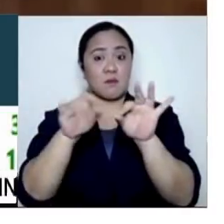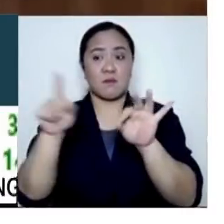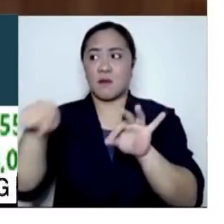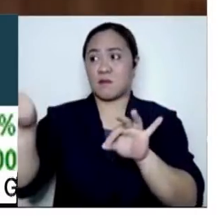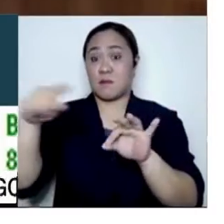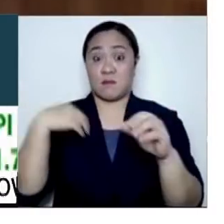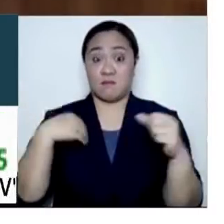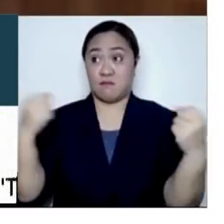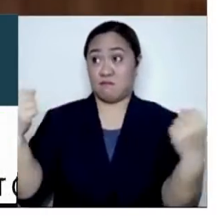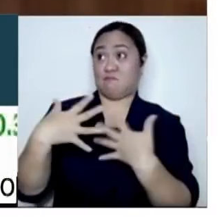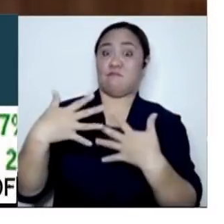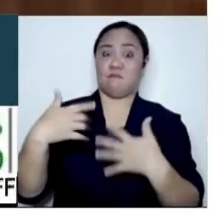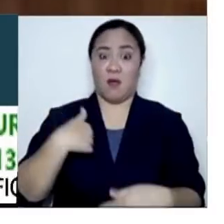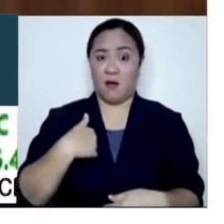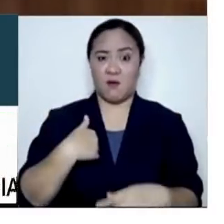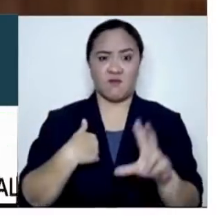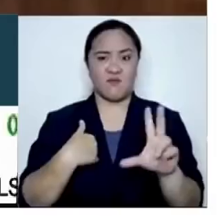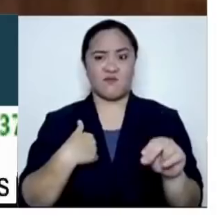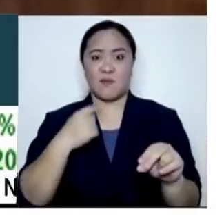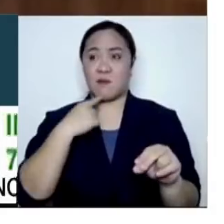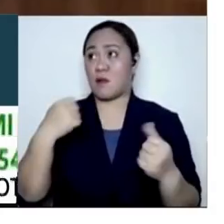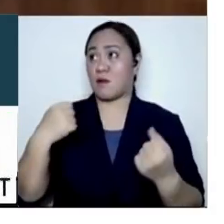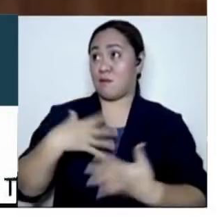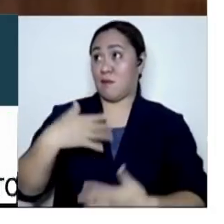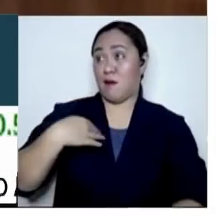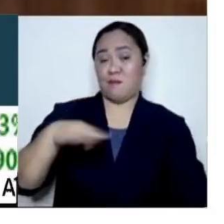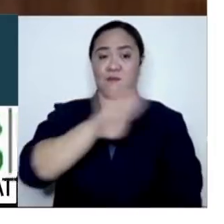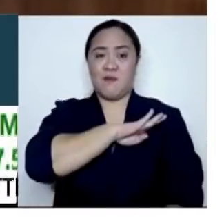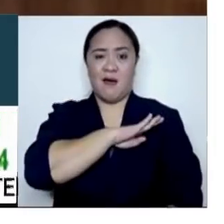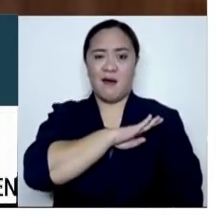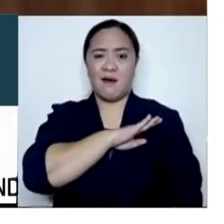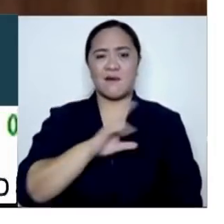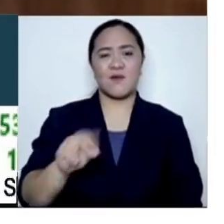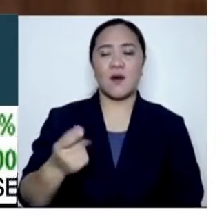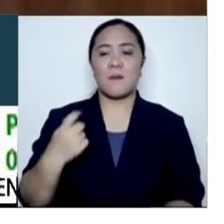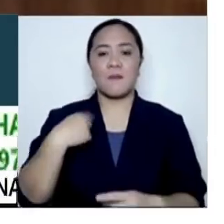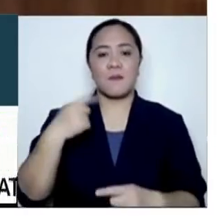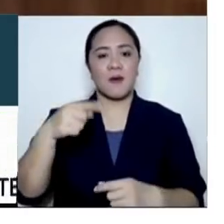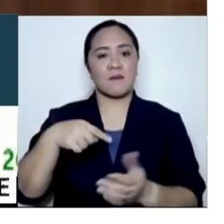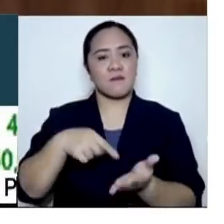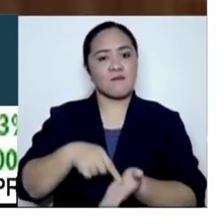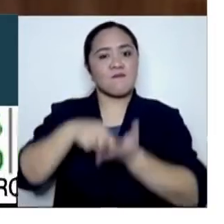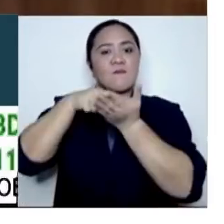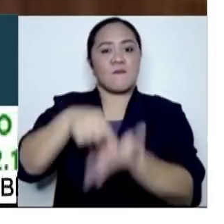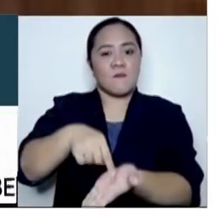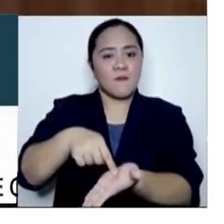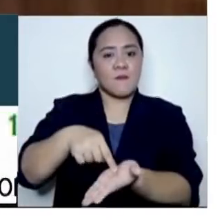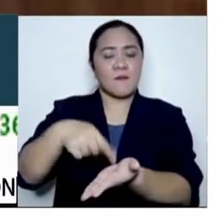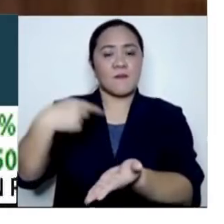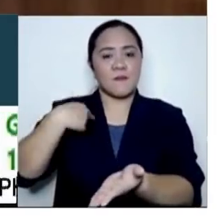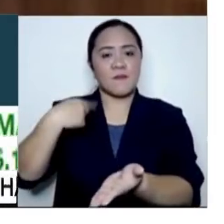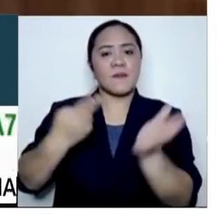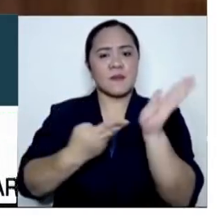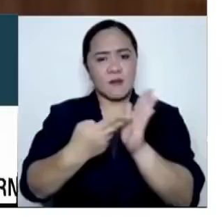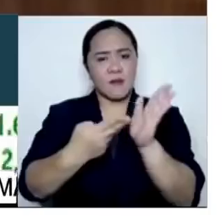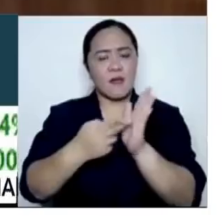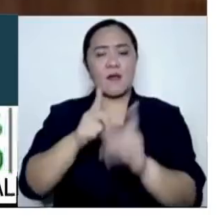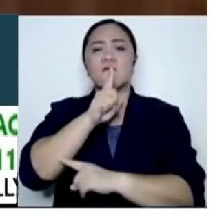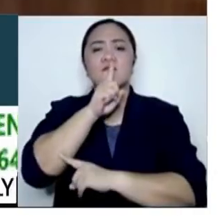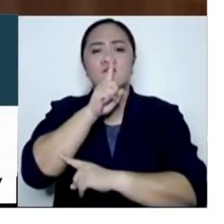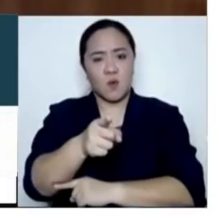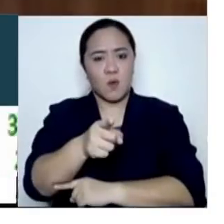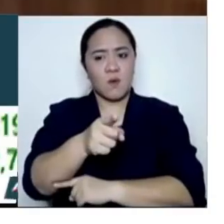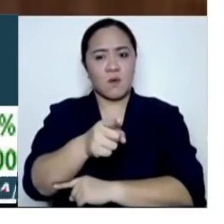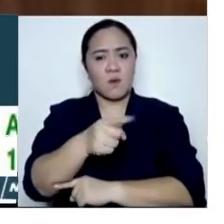naman lahat matatakot. Hindi naman ako nagtatapang-tapangan. Pero ang paninindigan natin dito ay sa katotohanan lamang. Ito